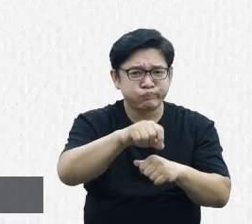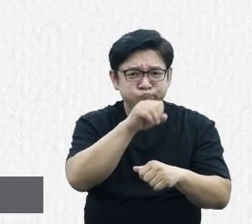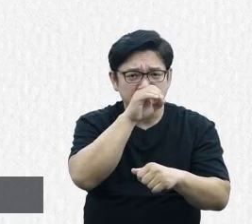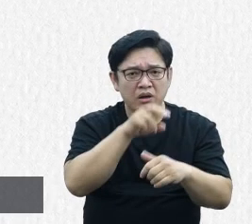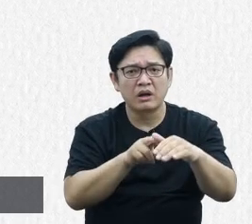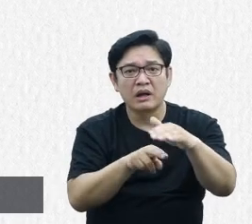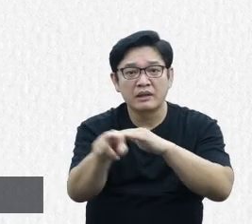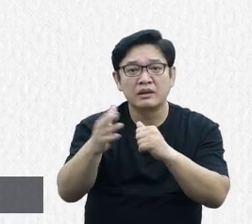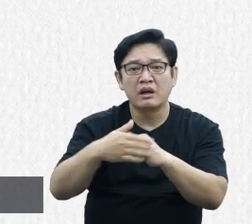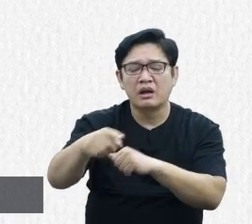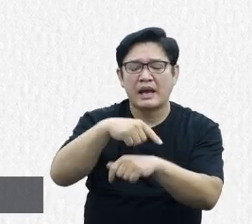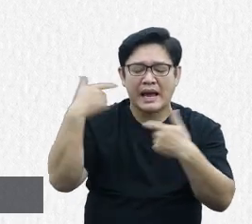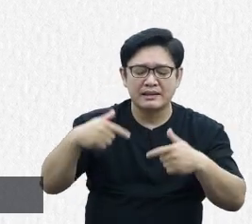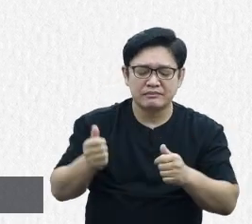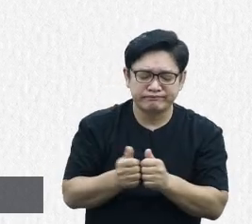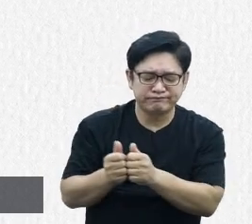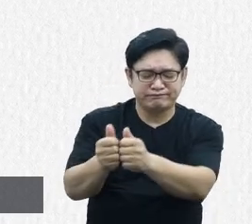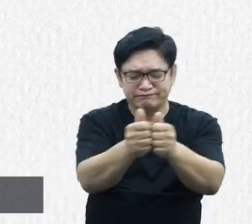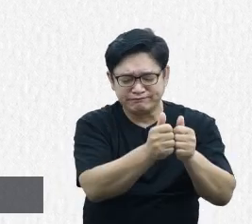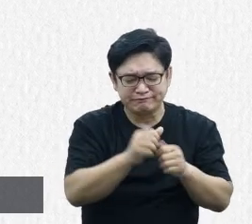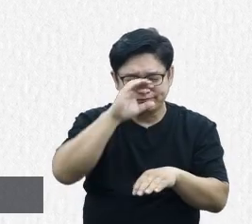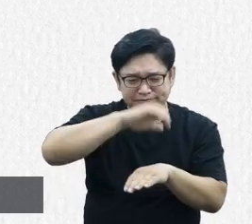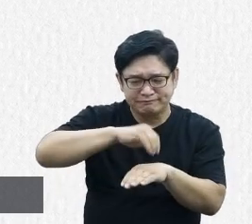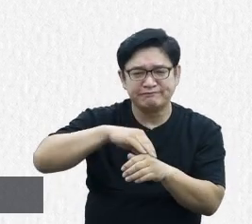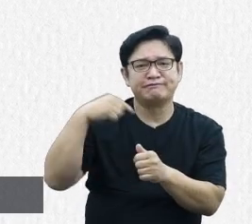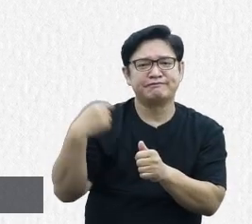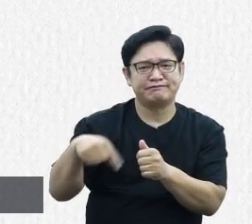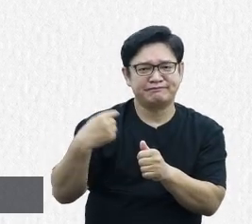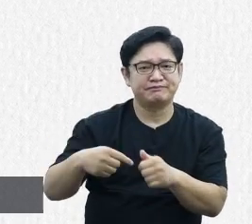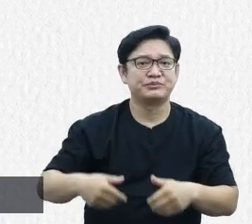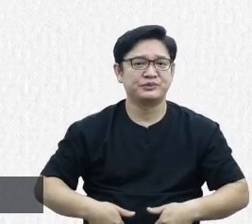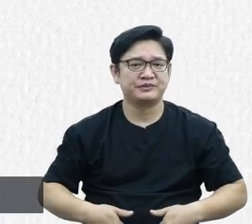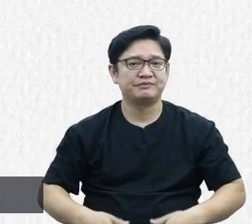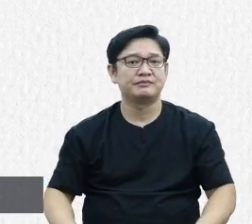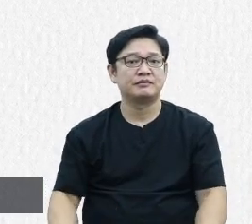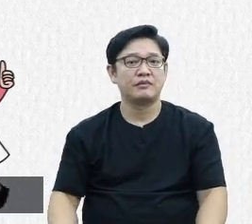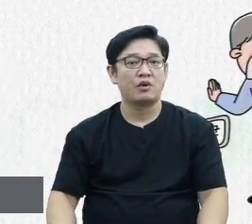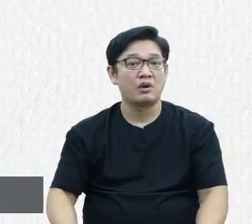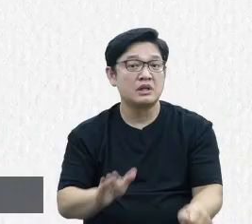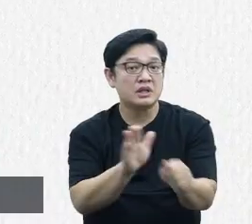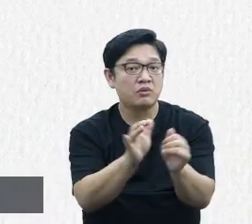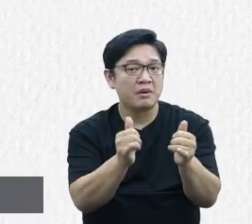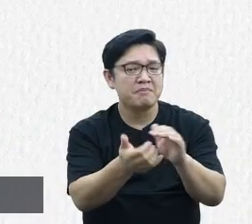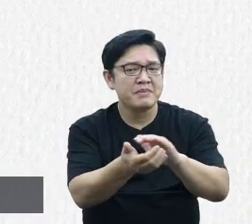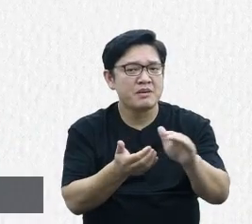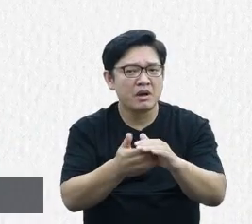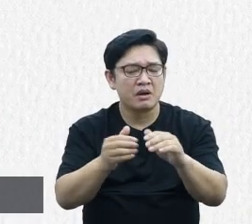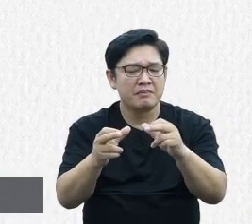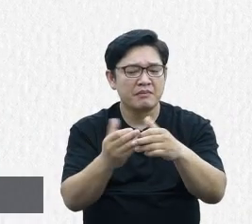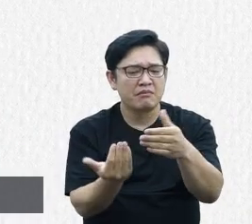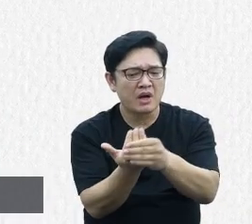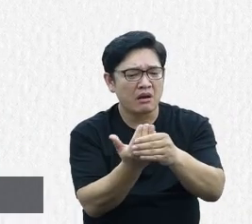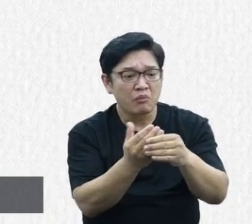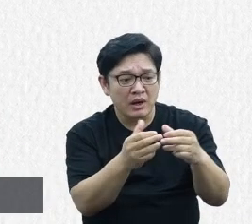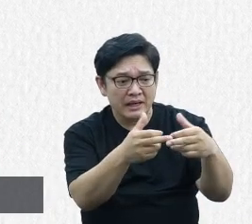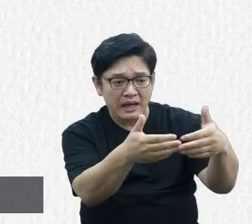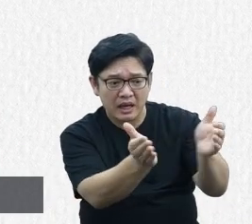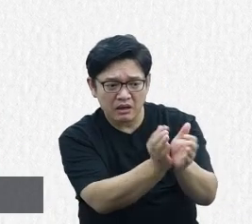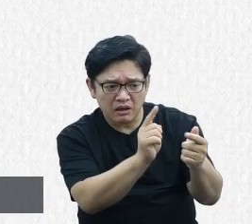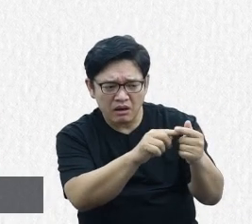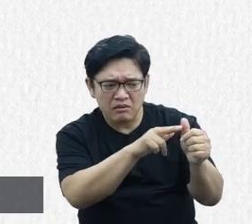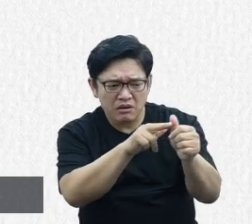경우 대피로에 대한 주기적인 교육과 훈련을 합니다. 또한 지원자가 미리 준비할